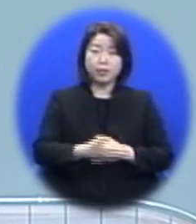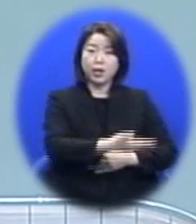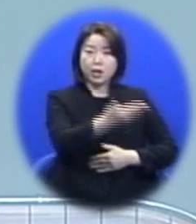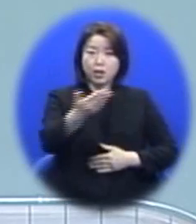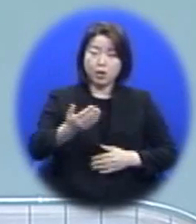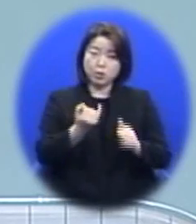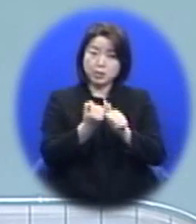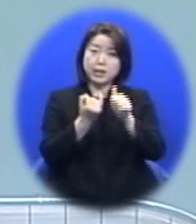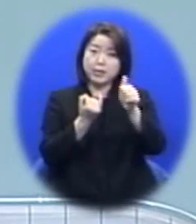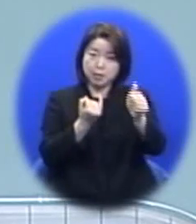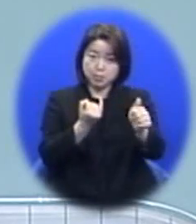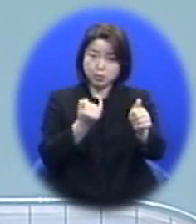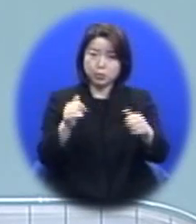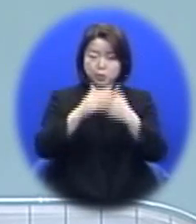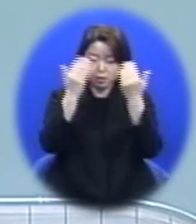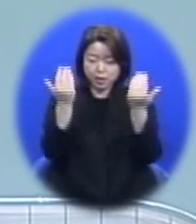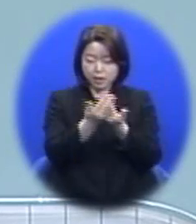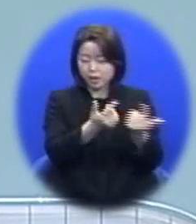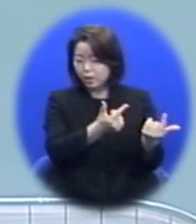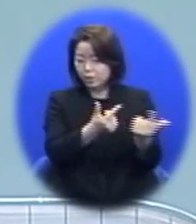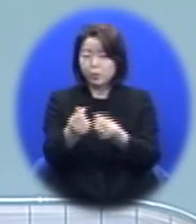여러분의 남편도 다 남자입니다.